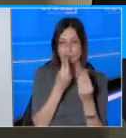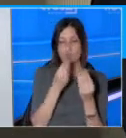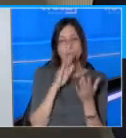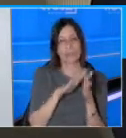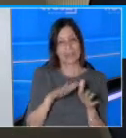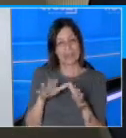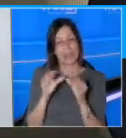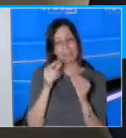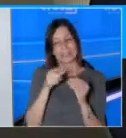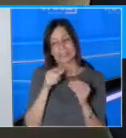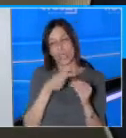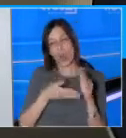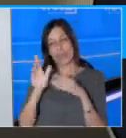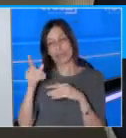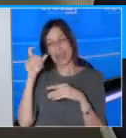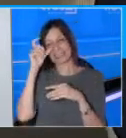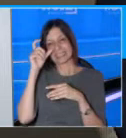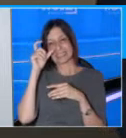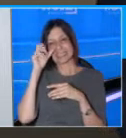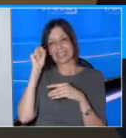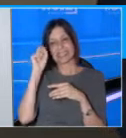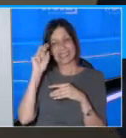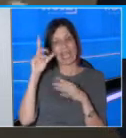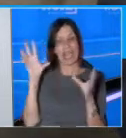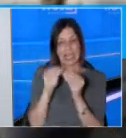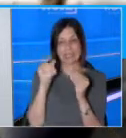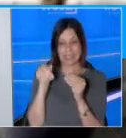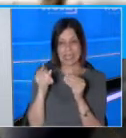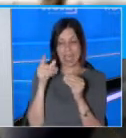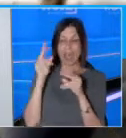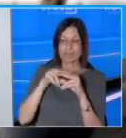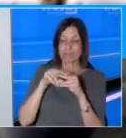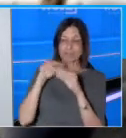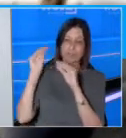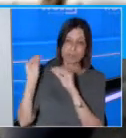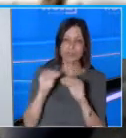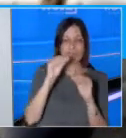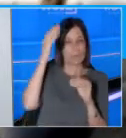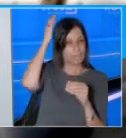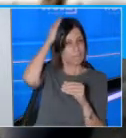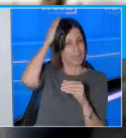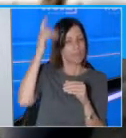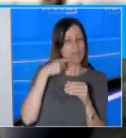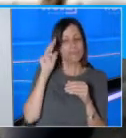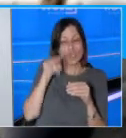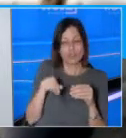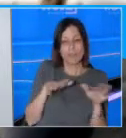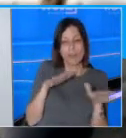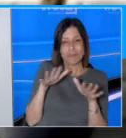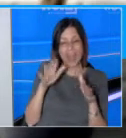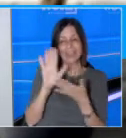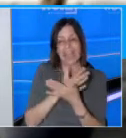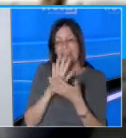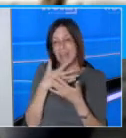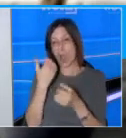זה אנחנו הולכים לגדעון סער, ואם גדעון סער מצליח, עם כל החבילה הזאת אנחנו מגיעים לנפתלי בנט, ואומרים לו, הנה, יש לך כאן ממשלה, רק תחליט אם